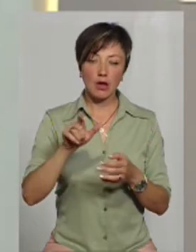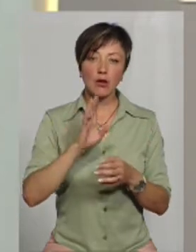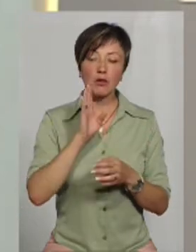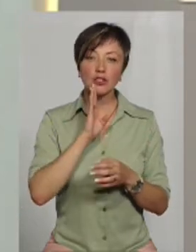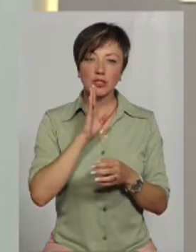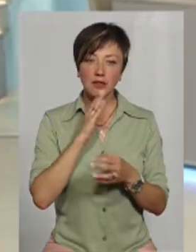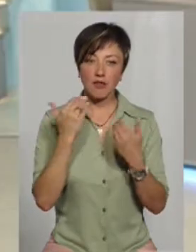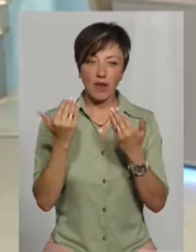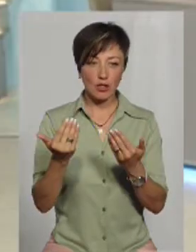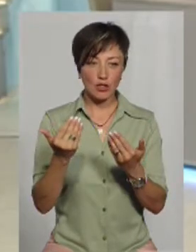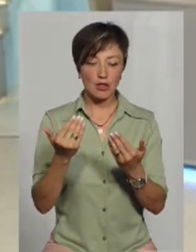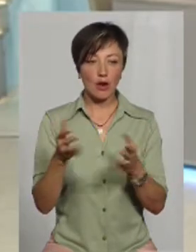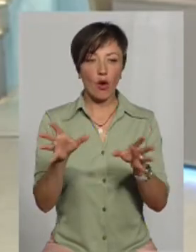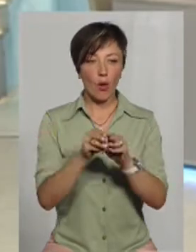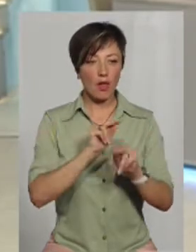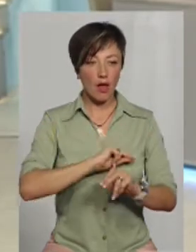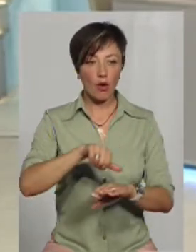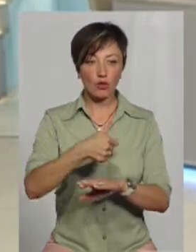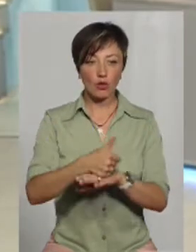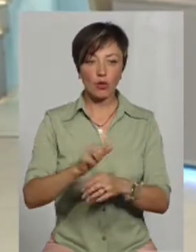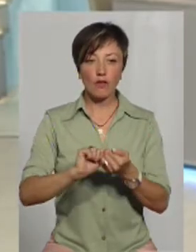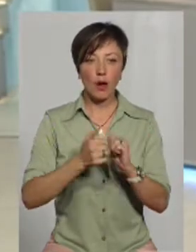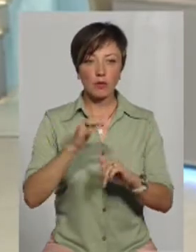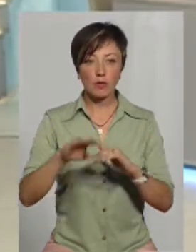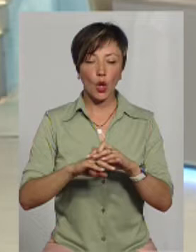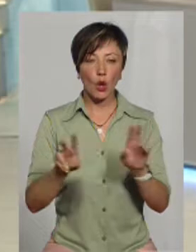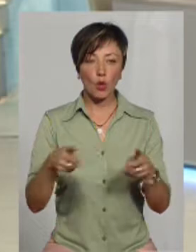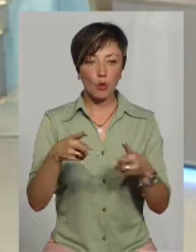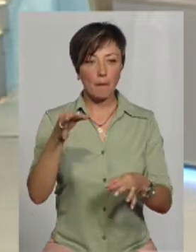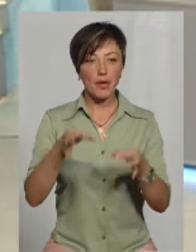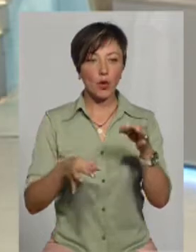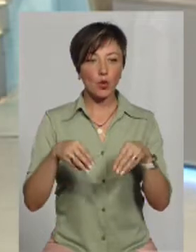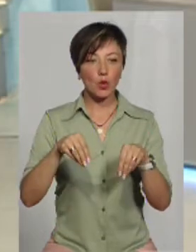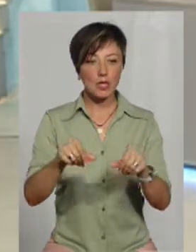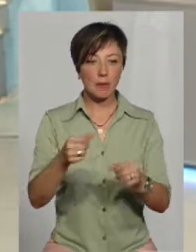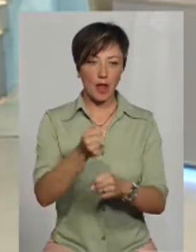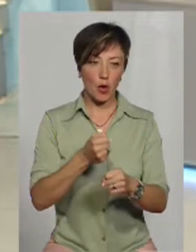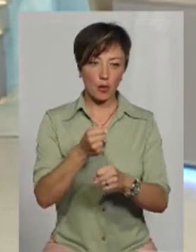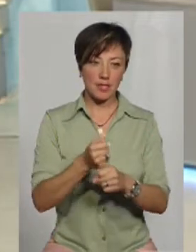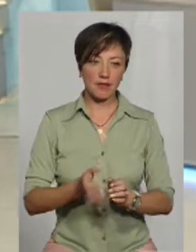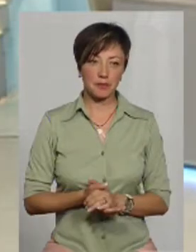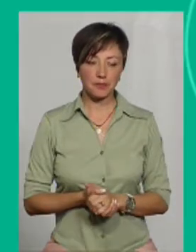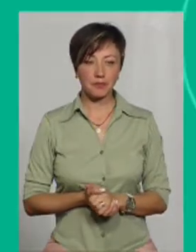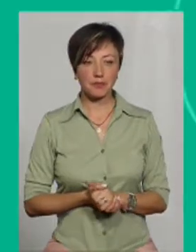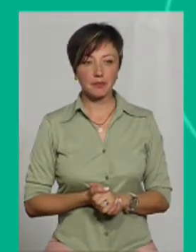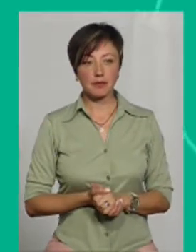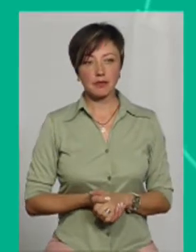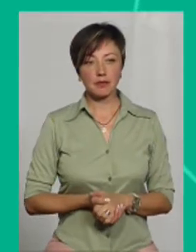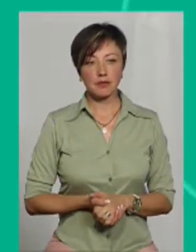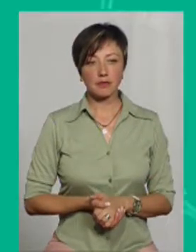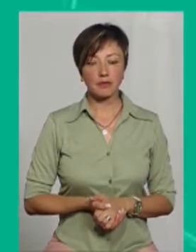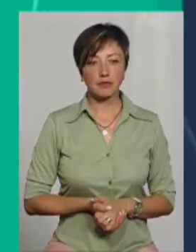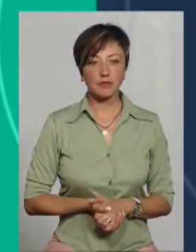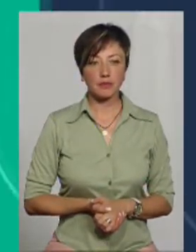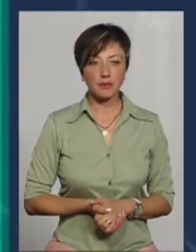речі, ваша, пане Максиме, колега, очолює у Кам'янці клуб природного землеробства. Прошу.